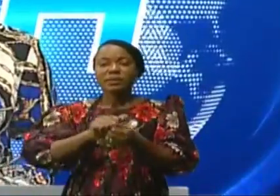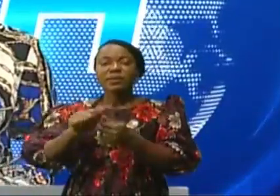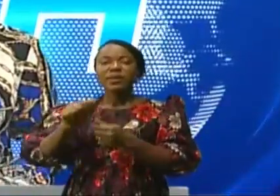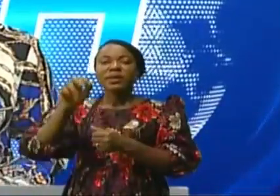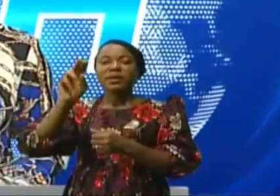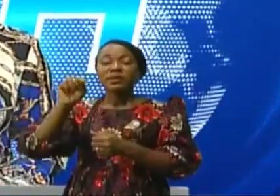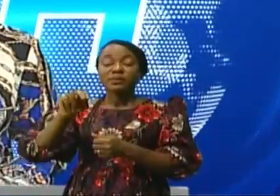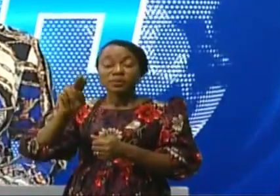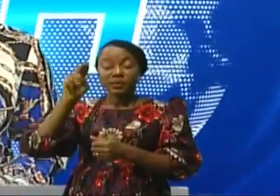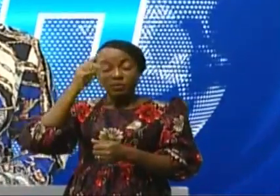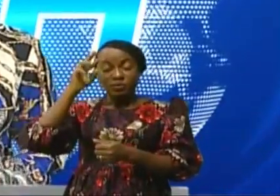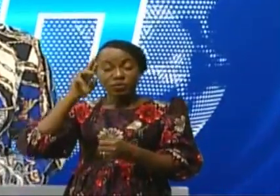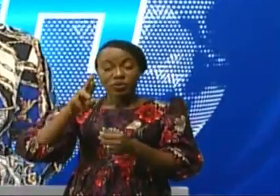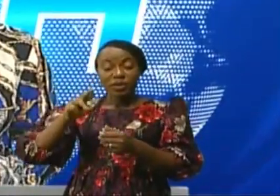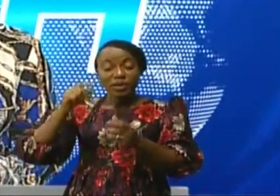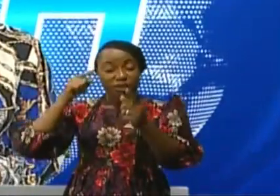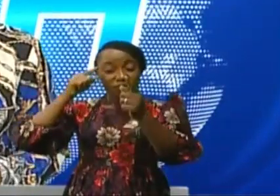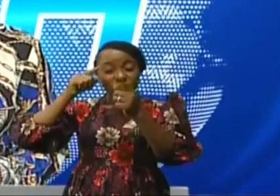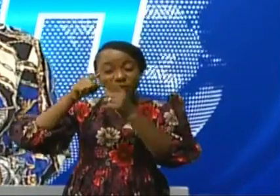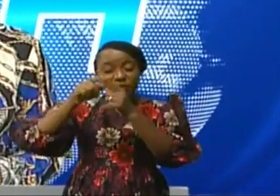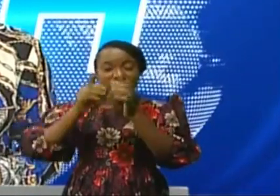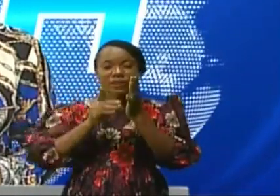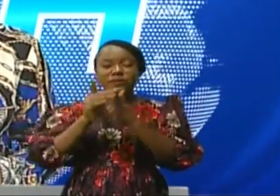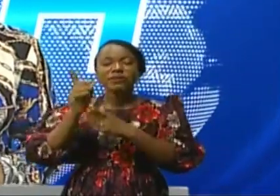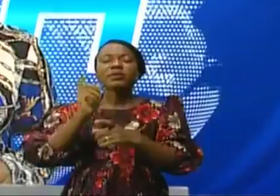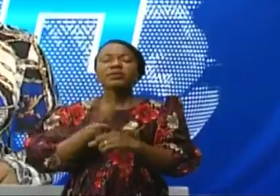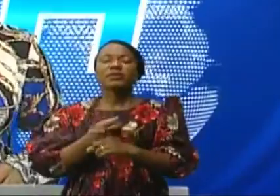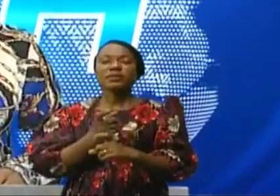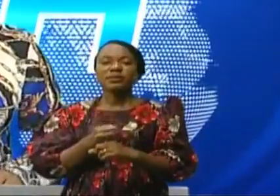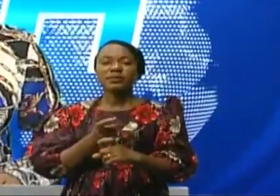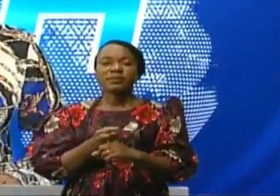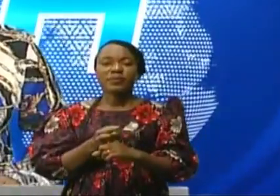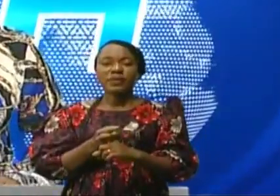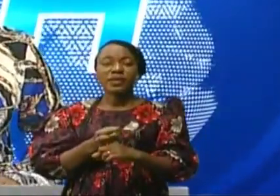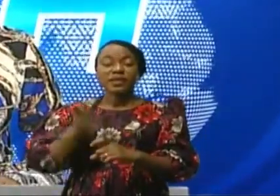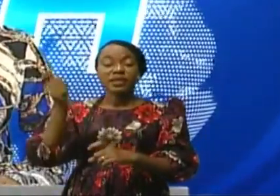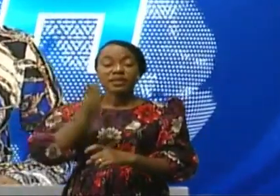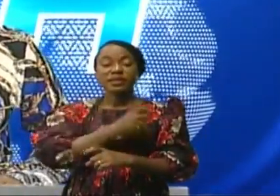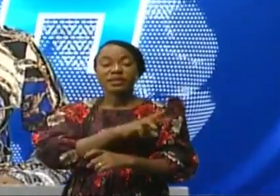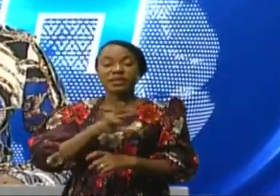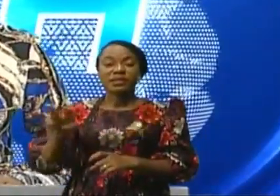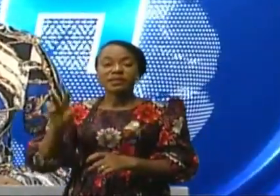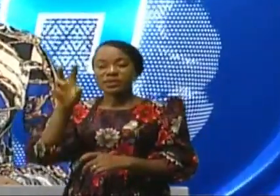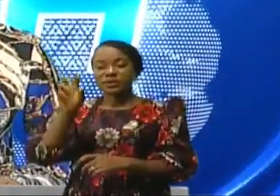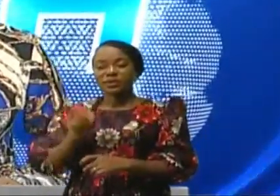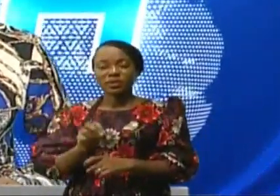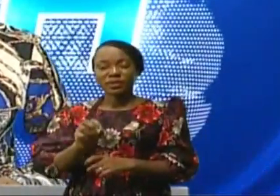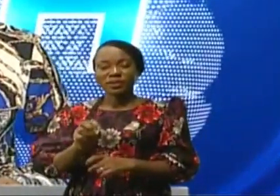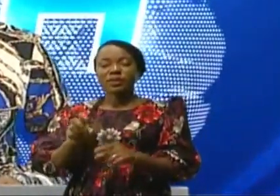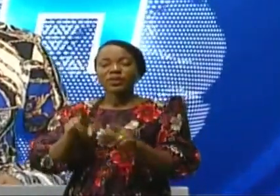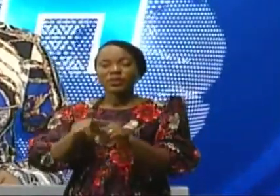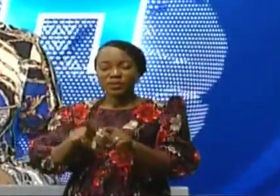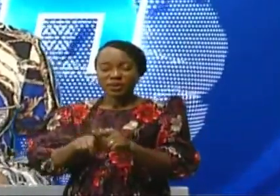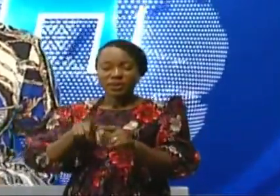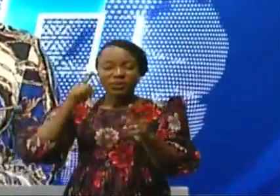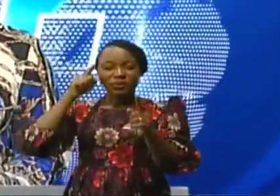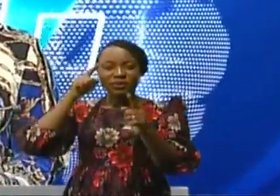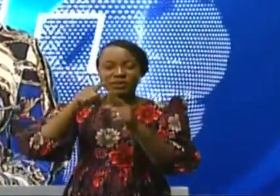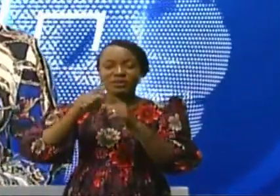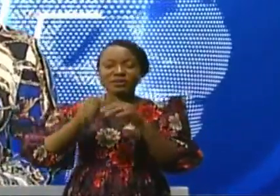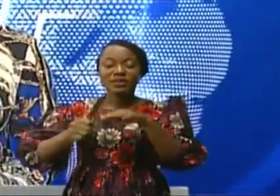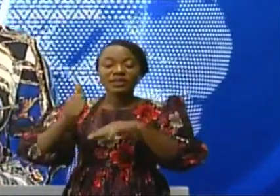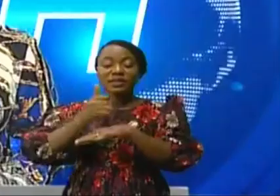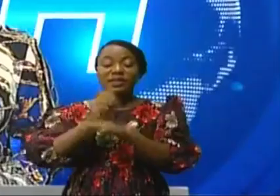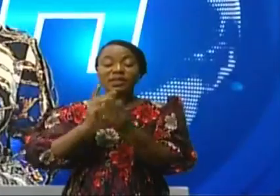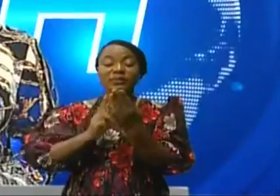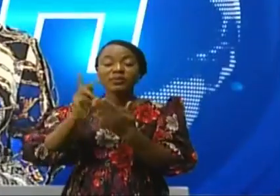en vue de réaliser les objectifs de développement durable de l'agenda 2020-2030. C'est donc l'objectif de l'atelier du